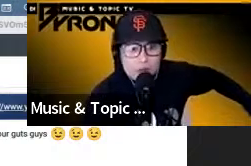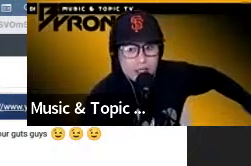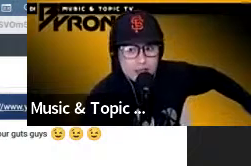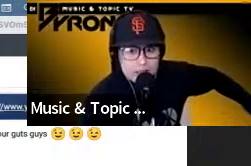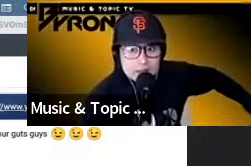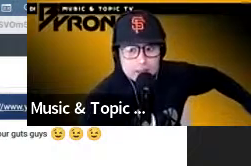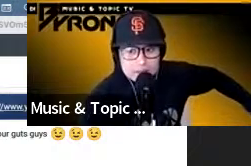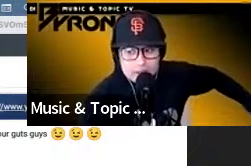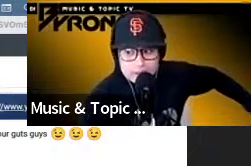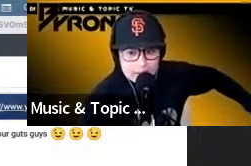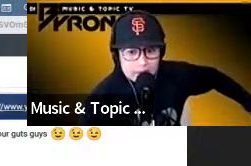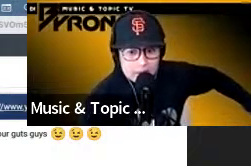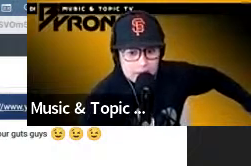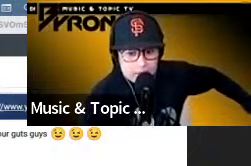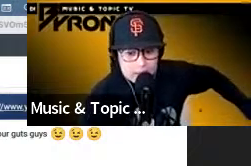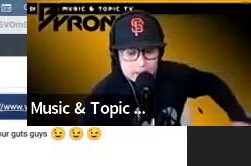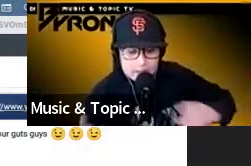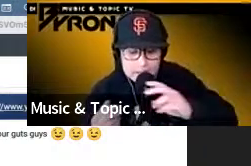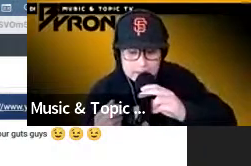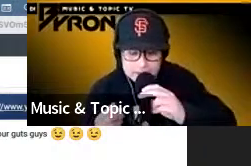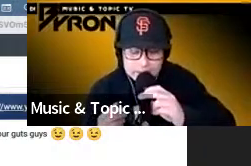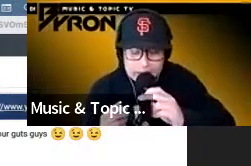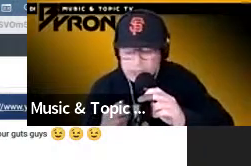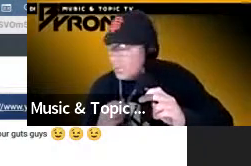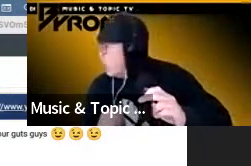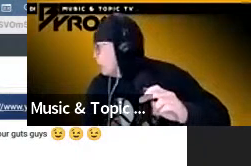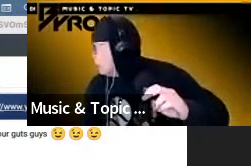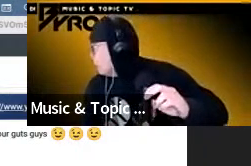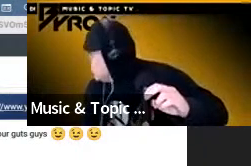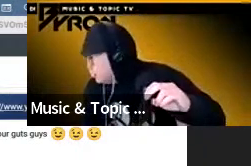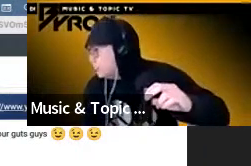Harry Roque isa yan sa nag nag nag